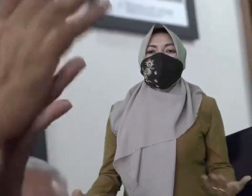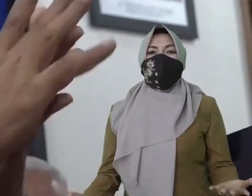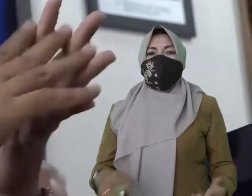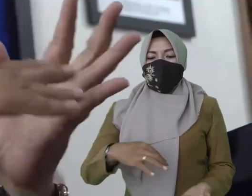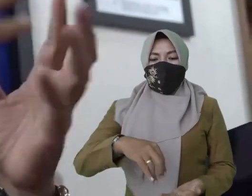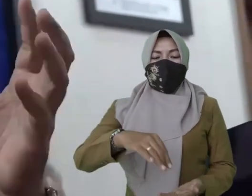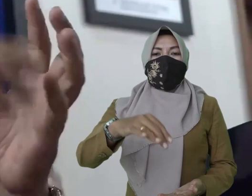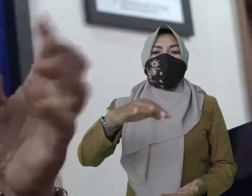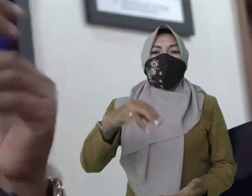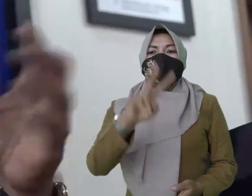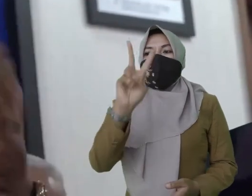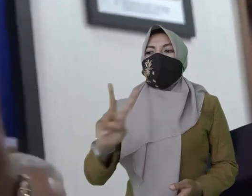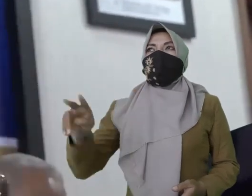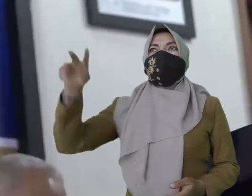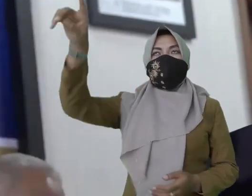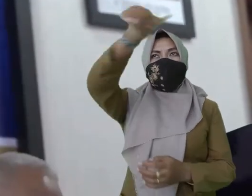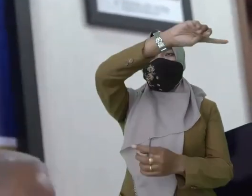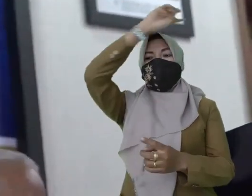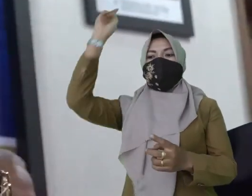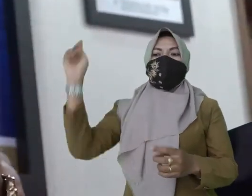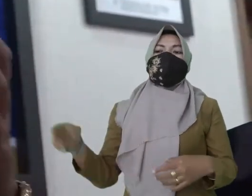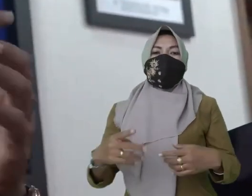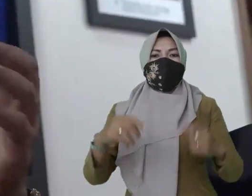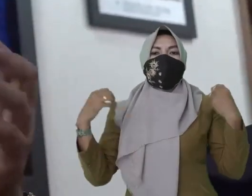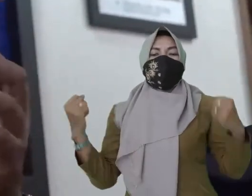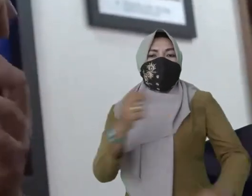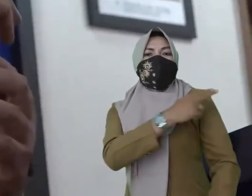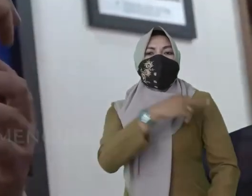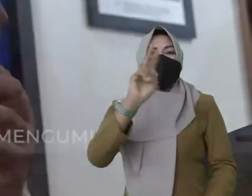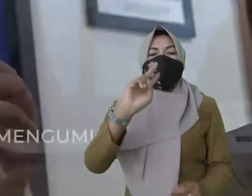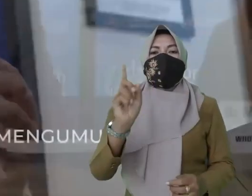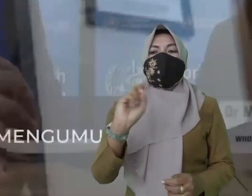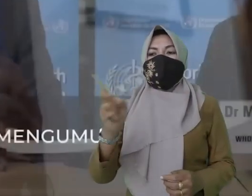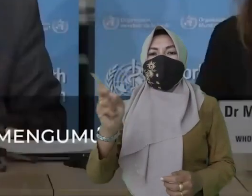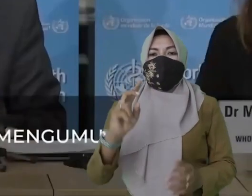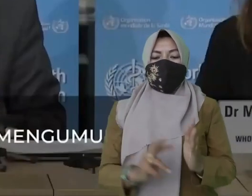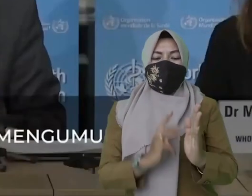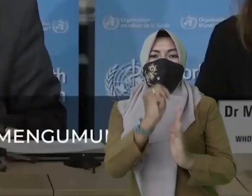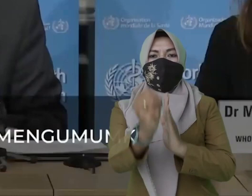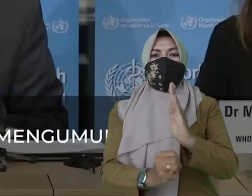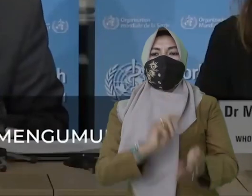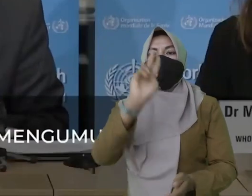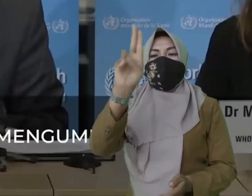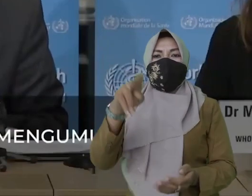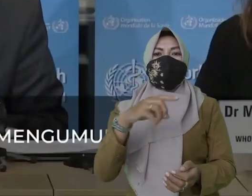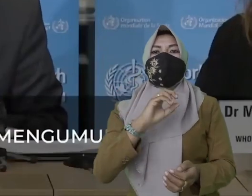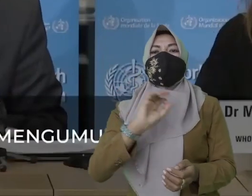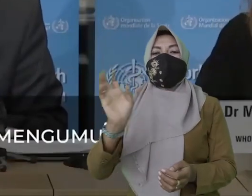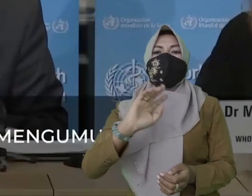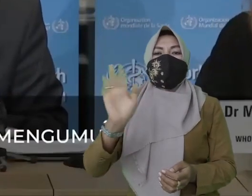itu. Nah, kemudian jalan terus virus ini ke seluruh dunia. Badan Kesehatan Dunia tanggal 11 Maret